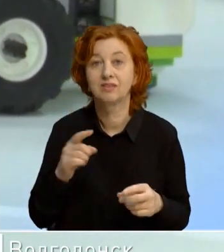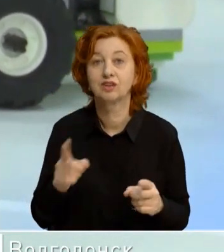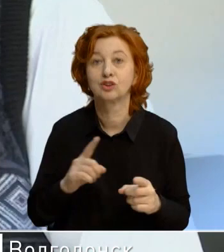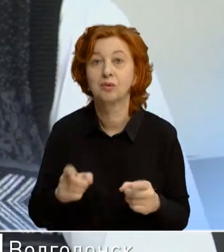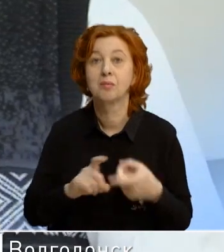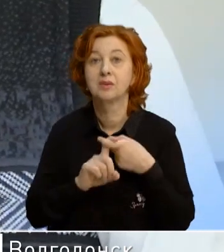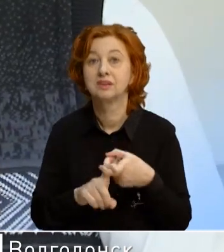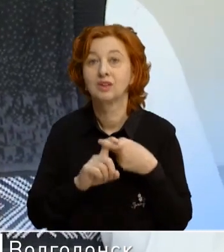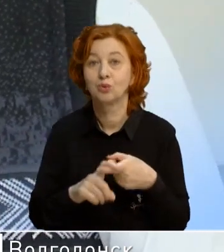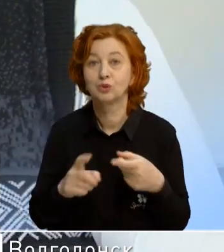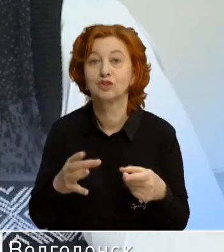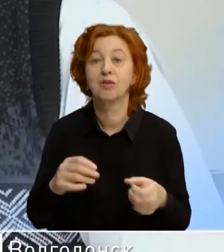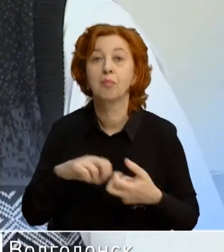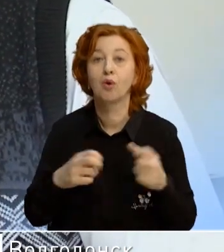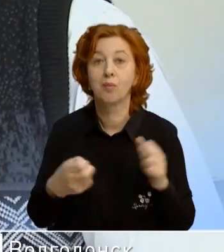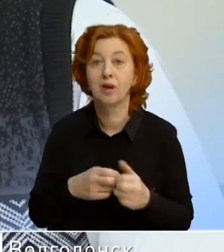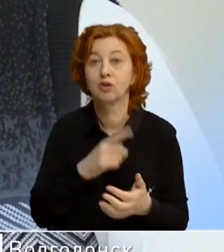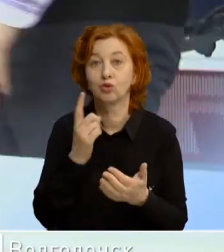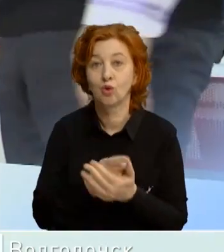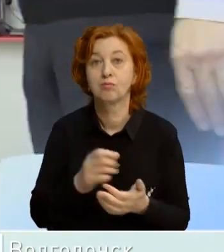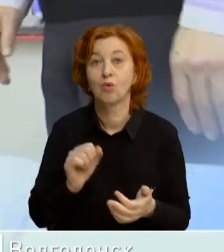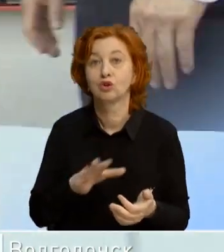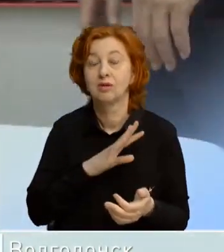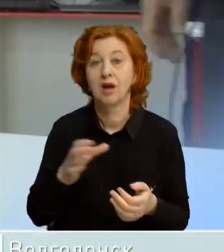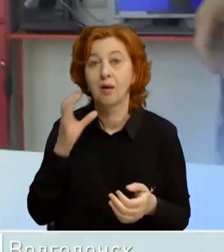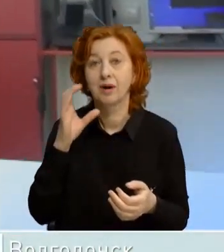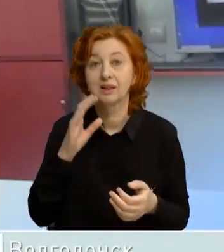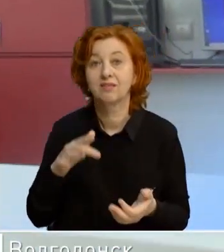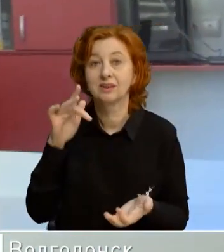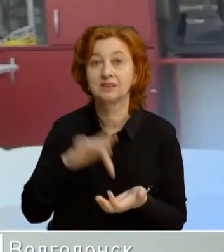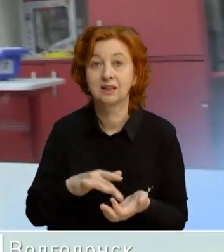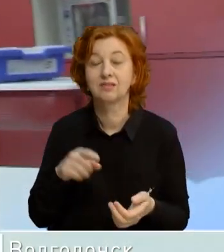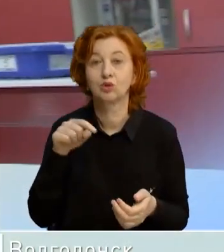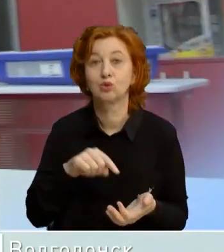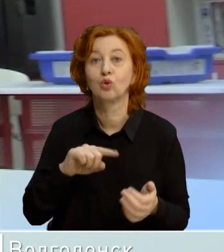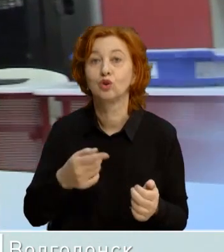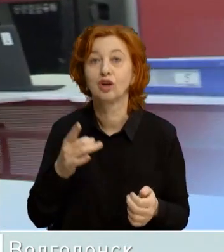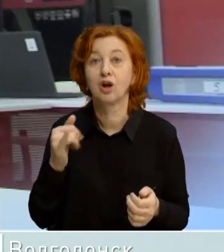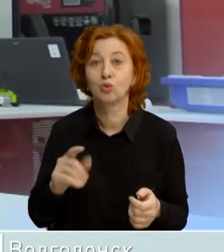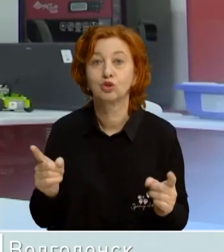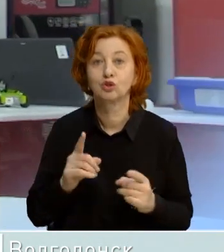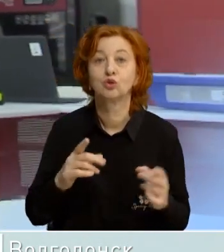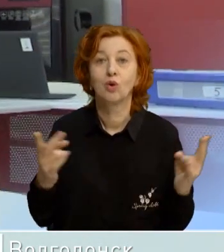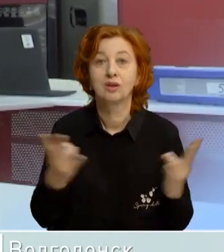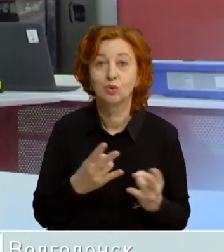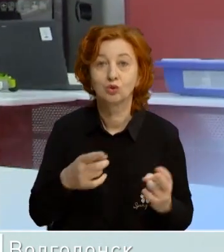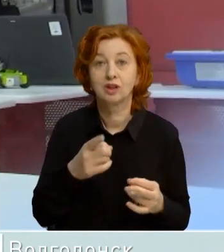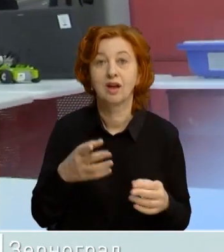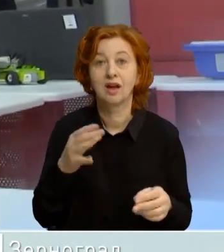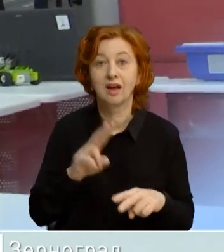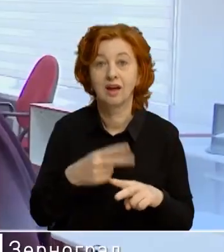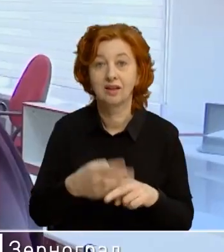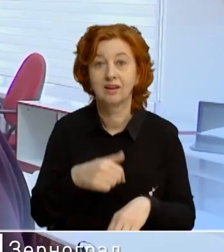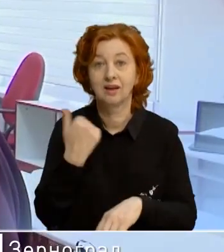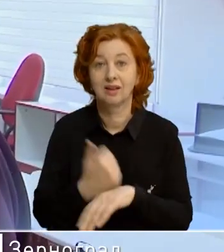по гуманитарному и цифровому профилям можно на базе образовательного центра «Точка роста». Первая школа Орловского очень быстро